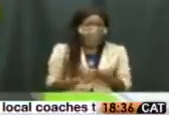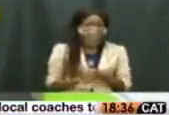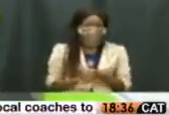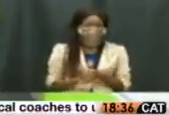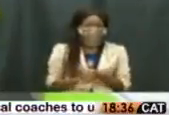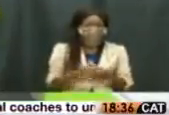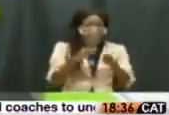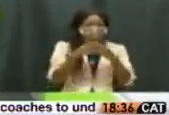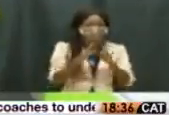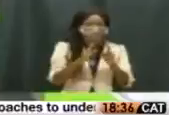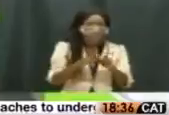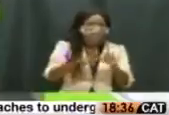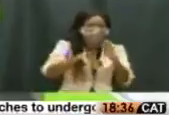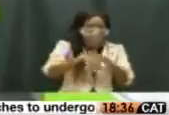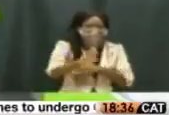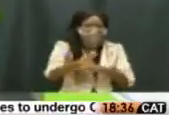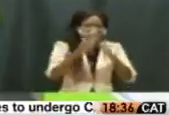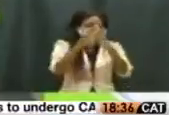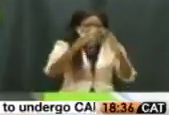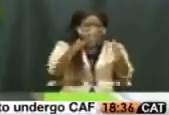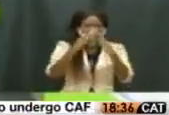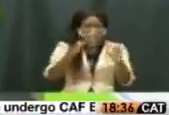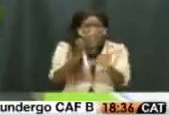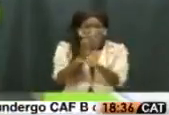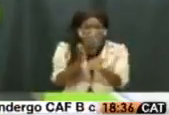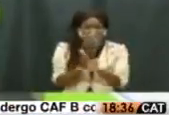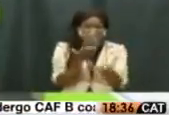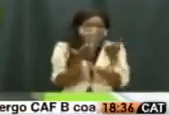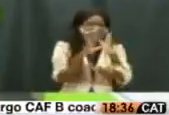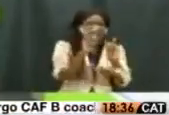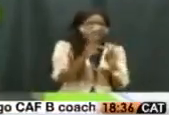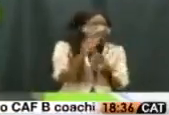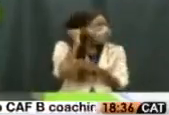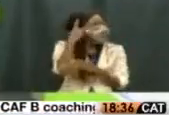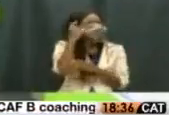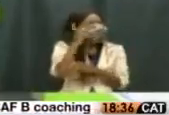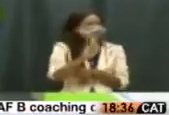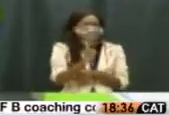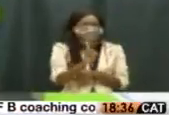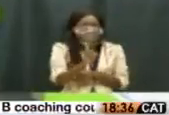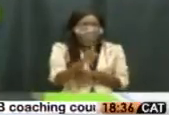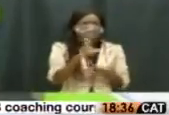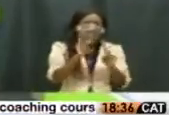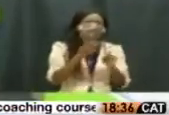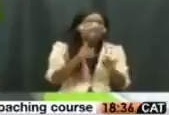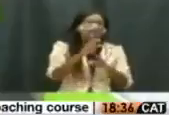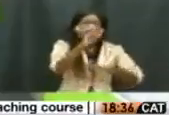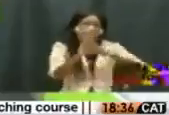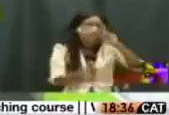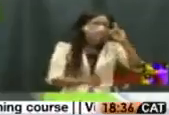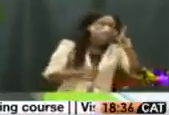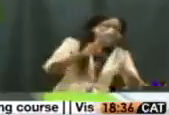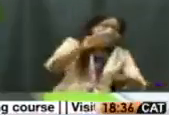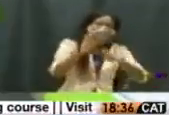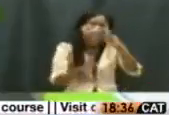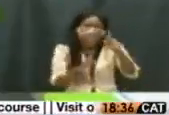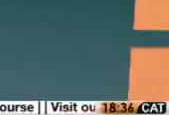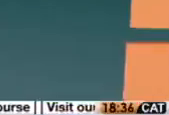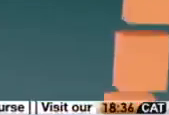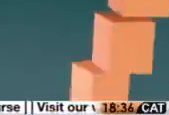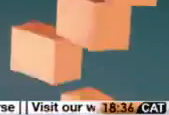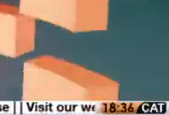akapita mmanyumba mu anthu akufusa mafuso pali zinthu zambiri za muliro nthawi zina pali zinthu zina zimene anthu